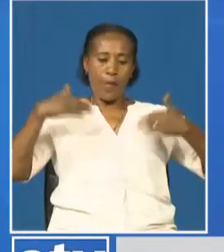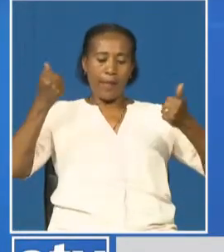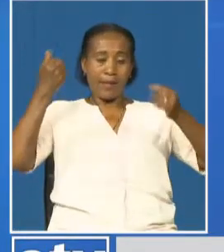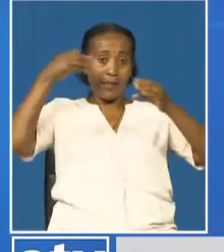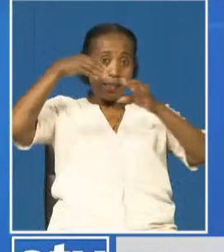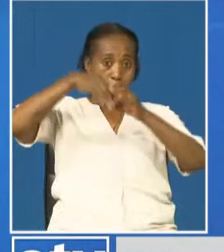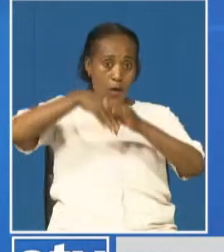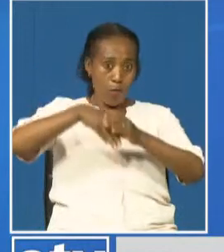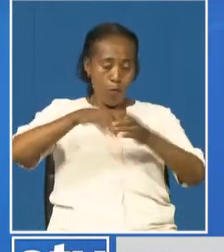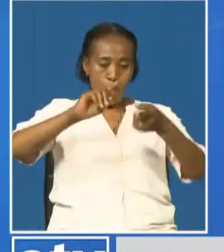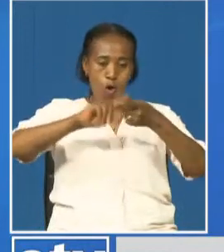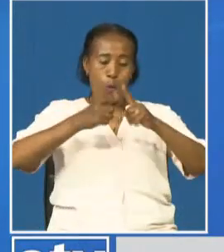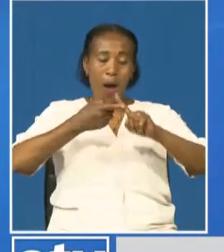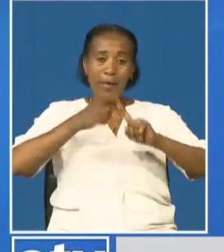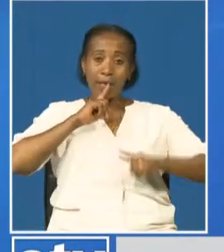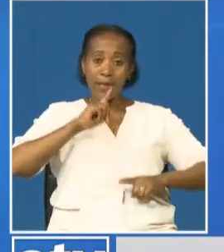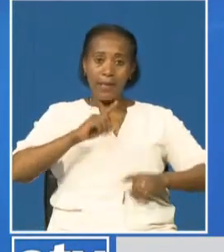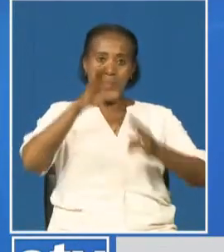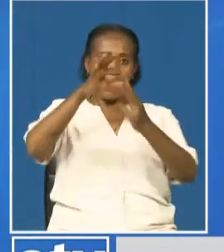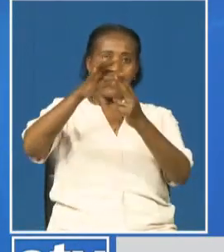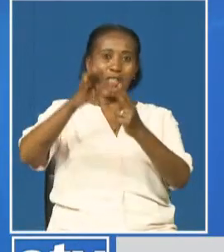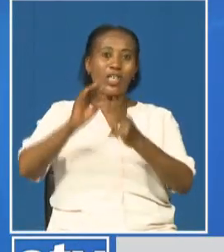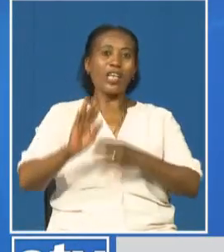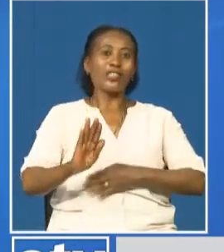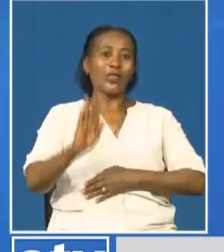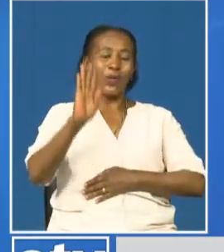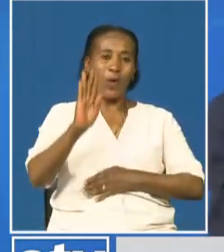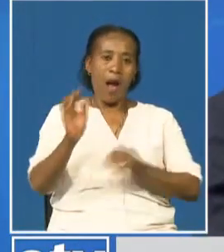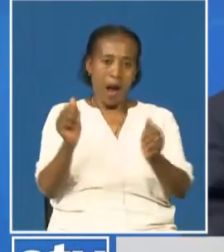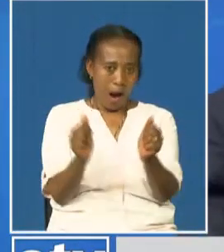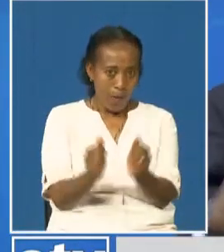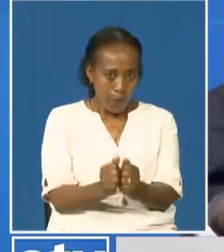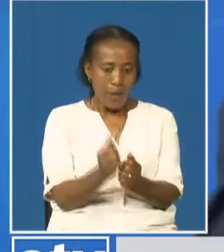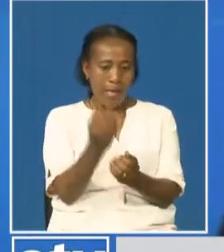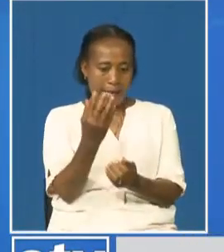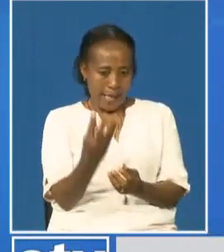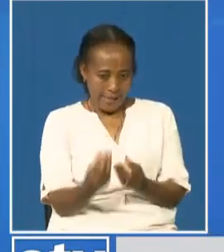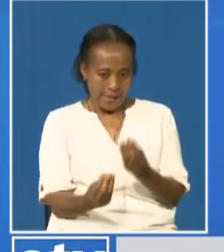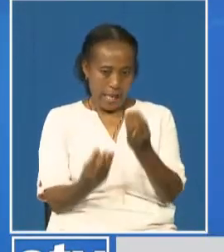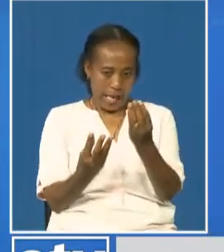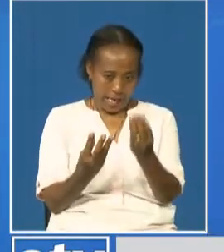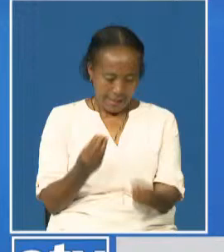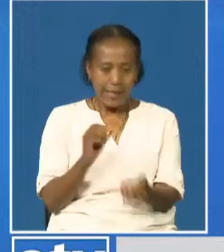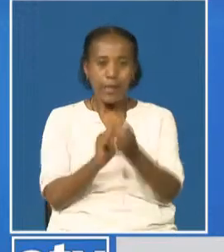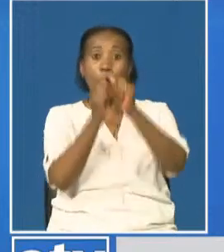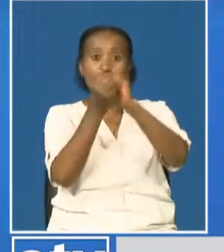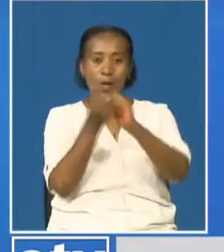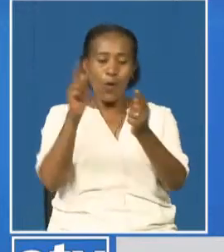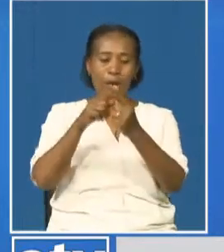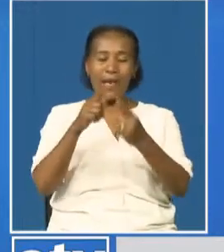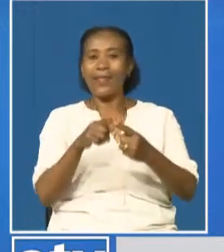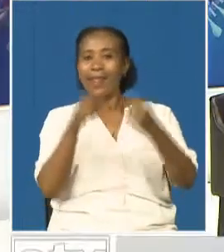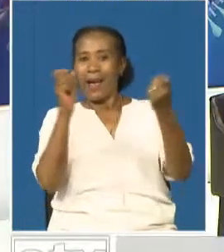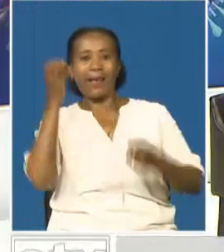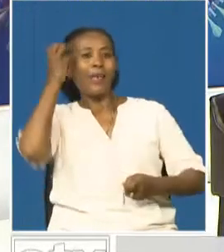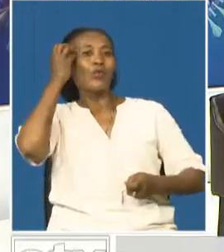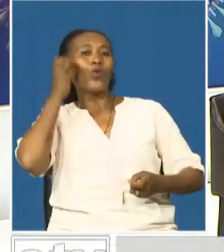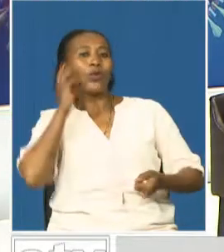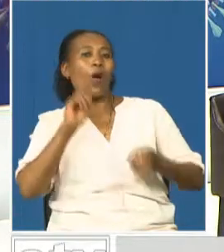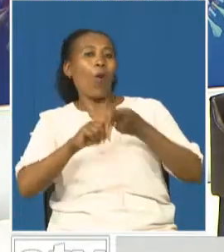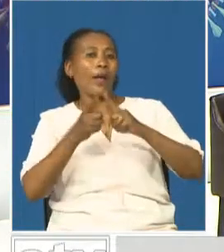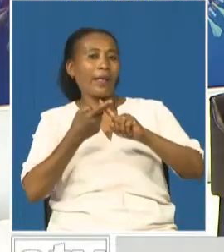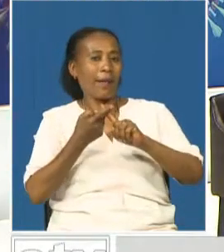ሲገቡ የጓደኝነት ምርጫቸውም አብሮ ቀስ በቀስ እየተቀየረ ሄደና ወደ ተቃራኒ ጾታ